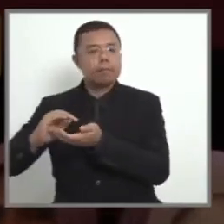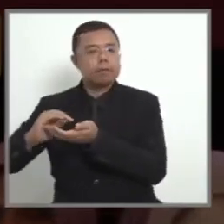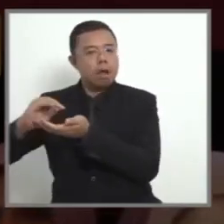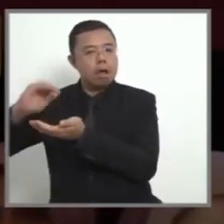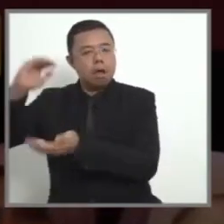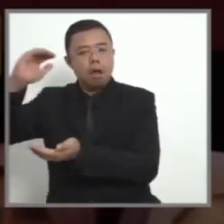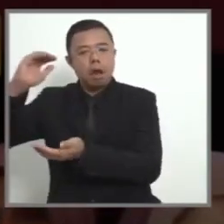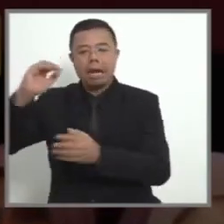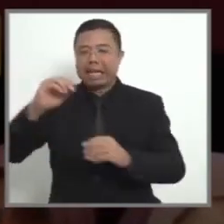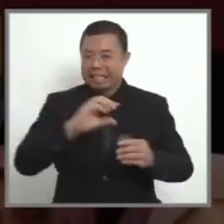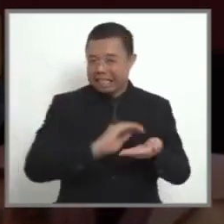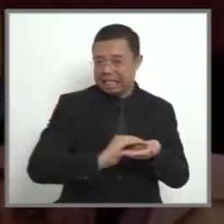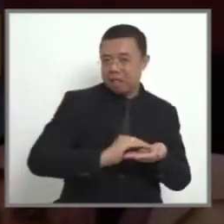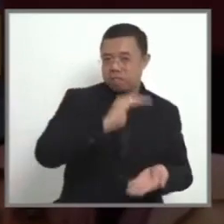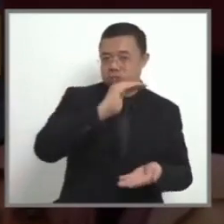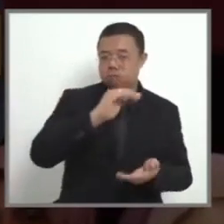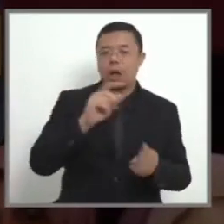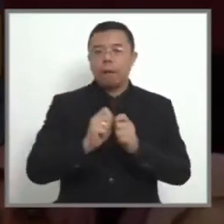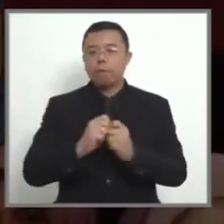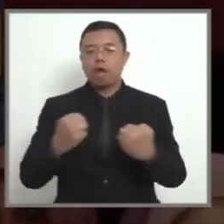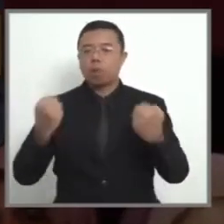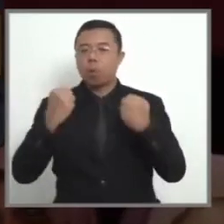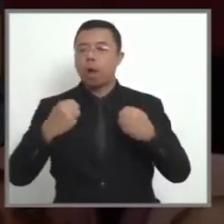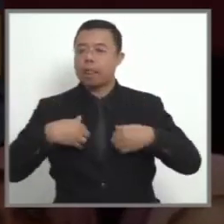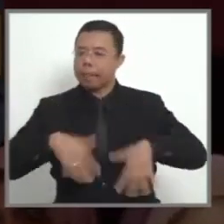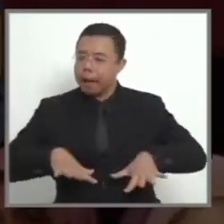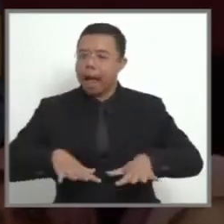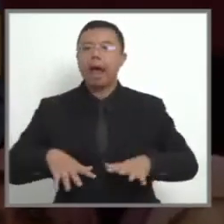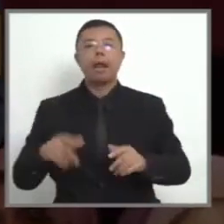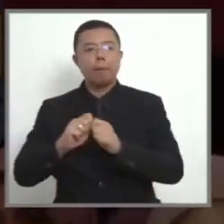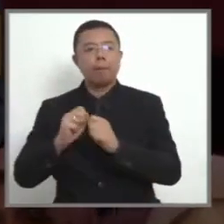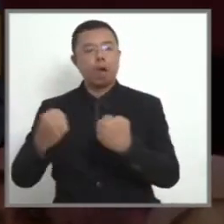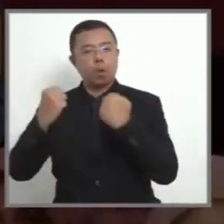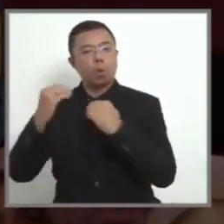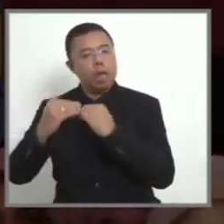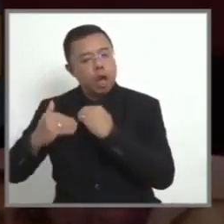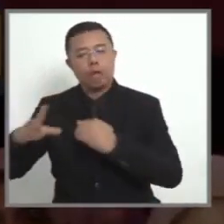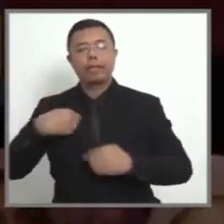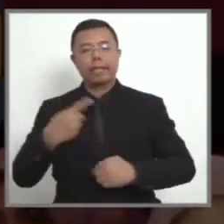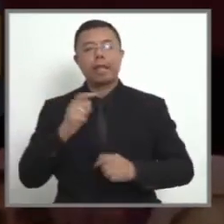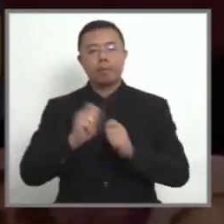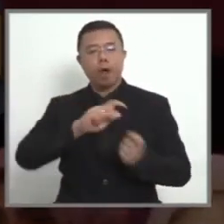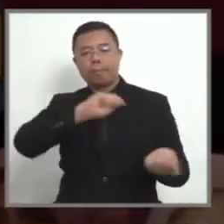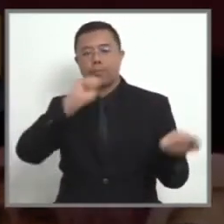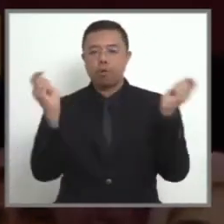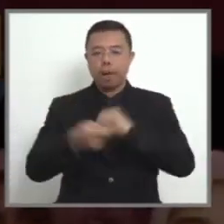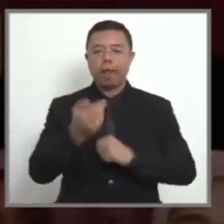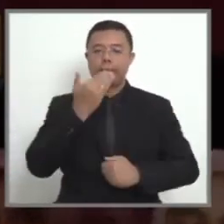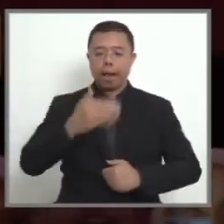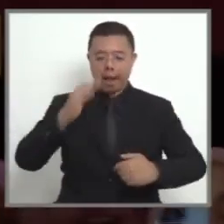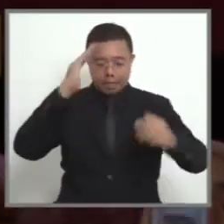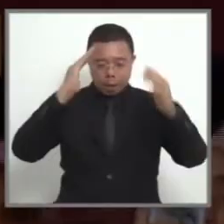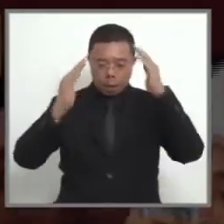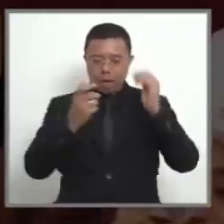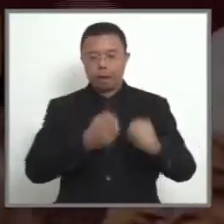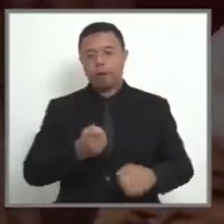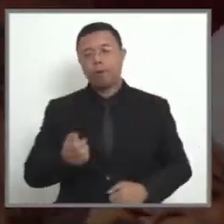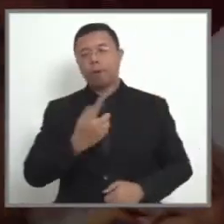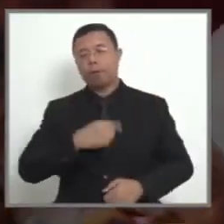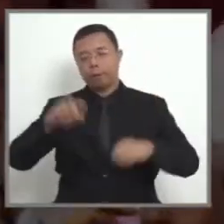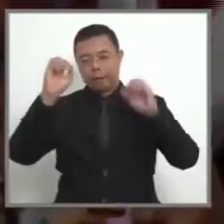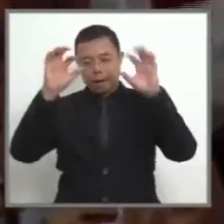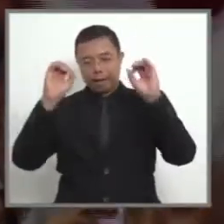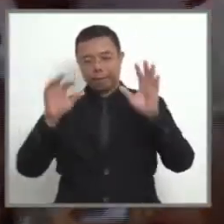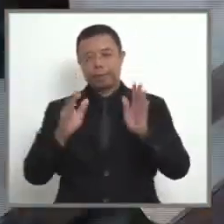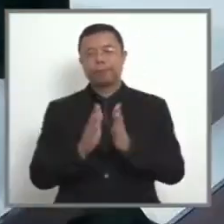menguatkan yang lemah tanpa melemahkan yang kuat Mari Katong lakukan perubahan Terima kasih asalamualaikum warahmatullahi